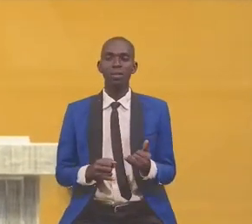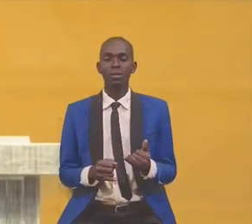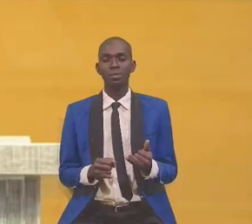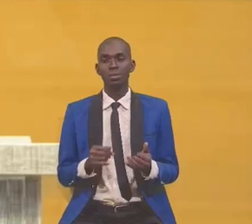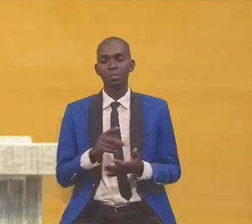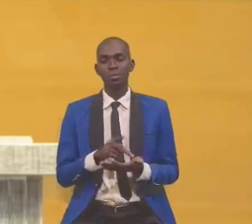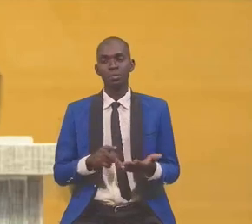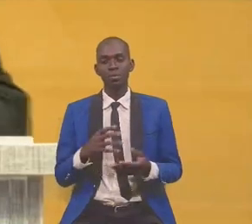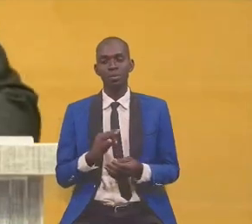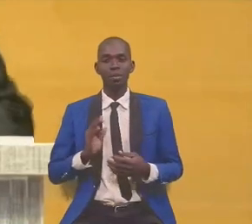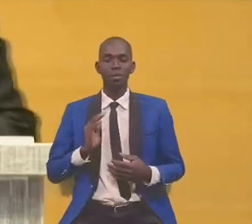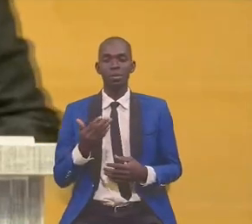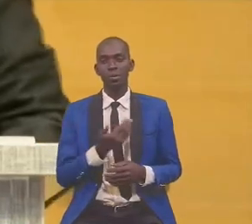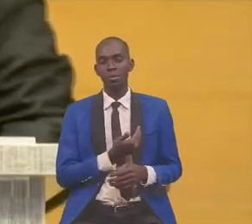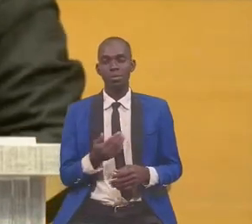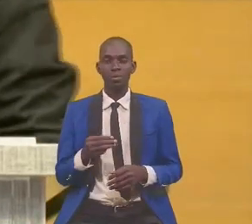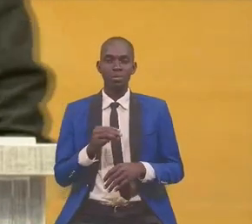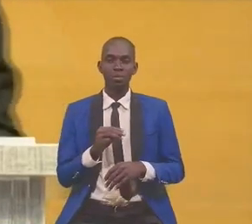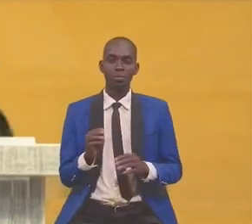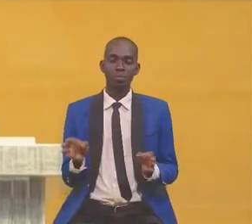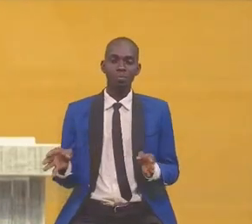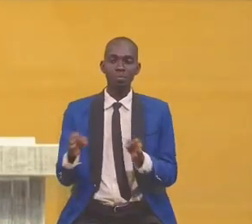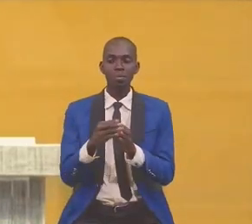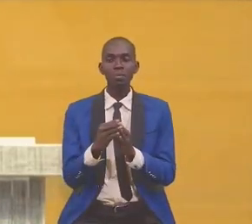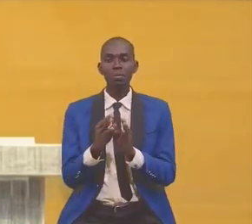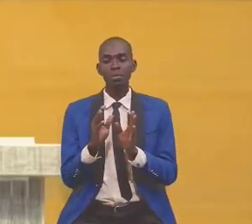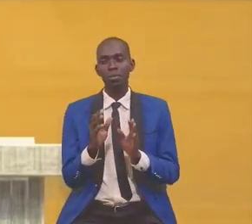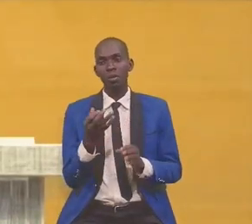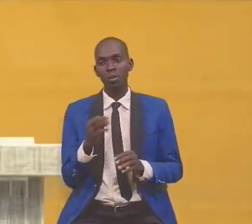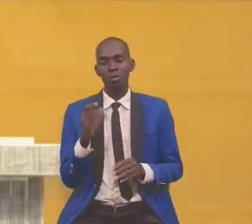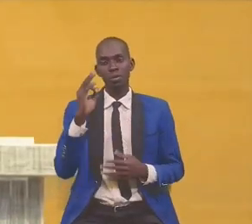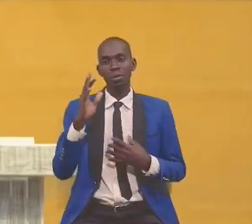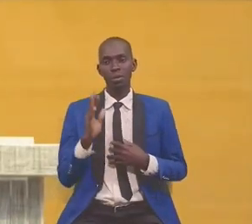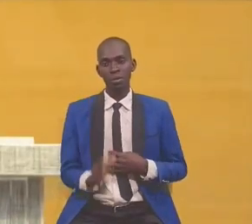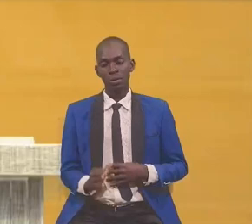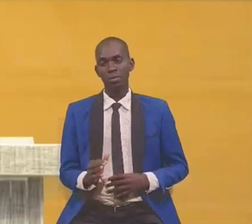de notre conférence des ministres, des professionnels et des ouvriers.